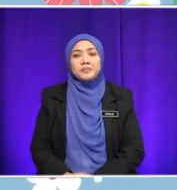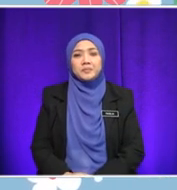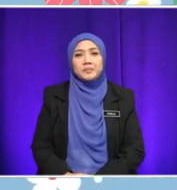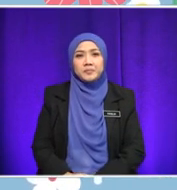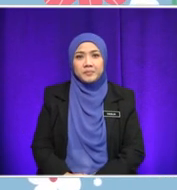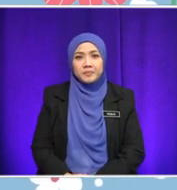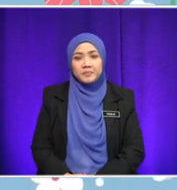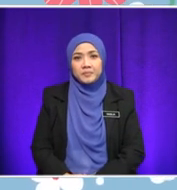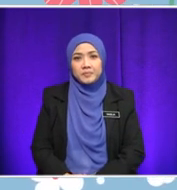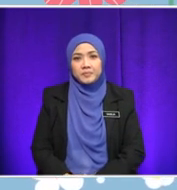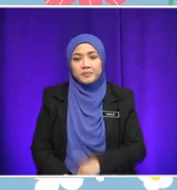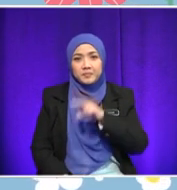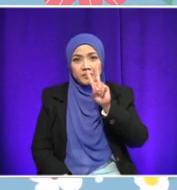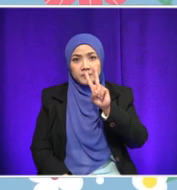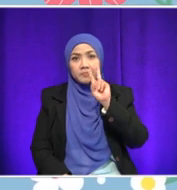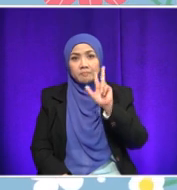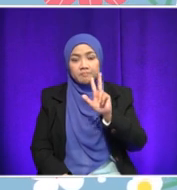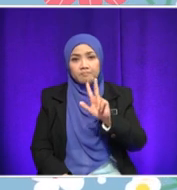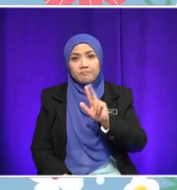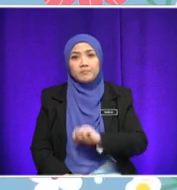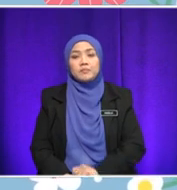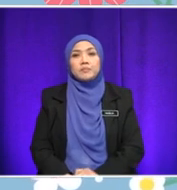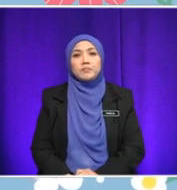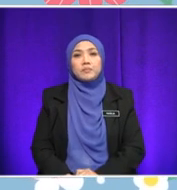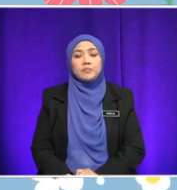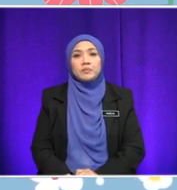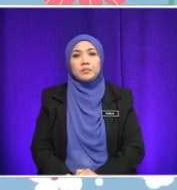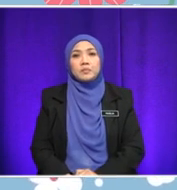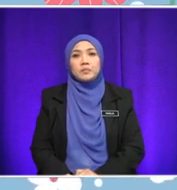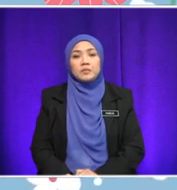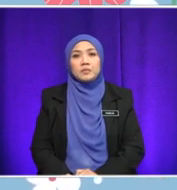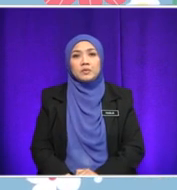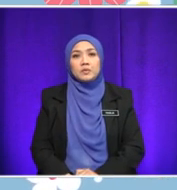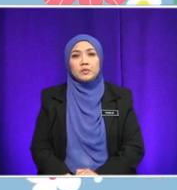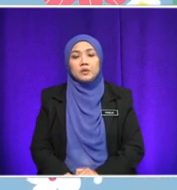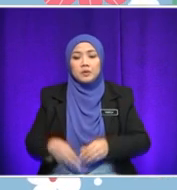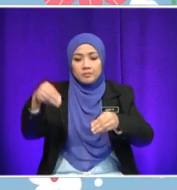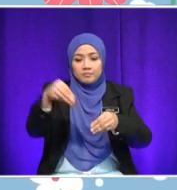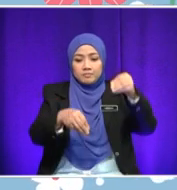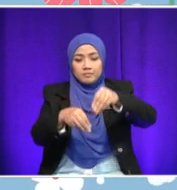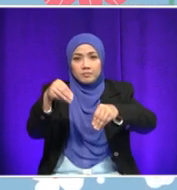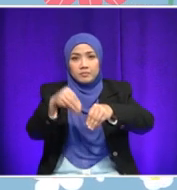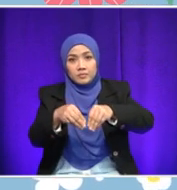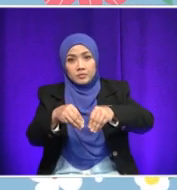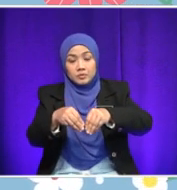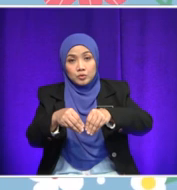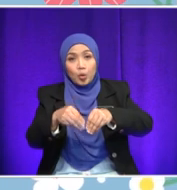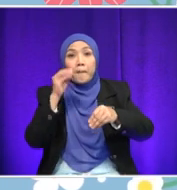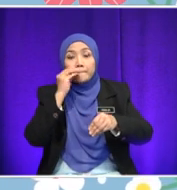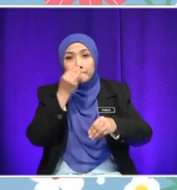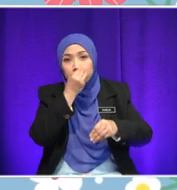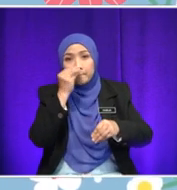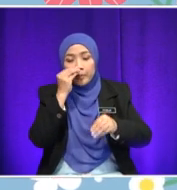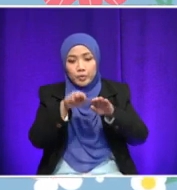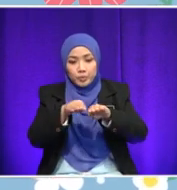2 3 cocok batang Ambi bersama daun sejam mendatar kemudian cocok sih tapi ya yang pendek secara mendatar dan